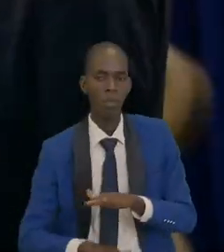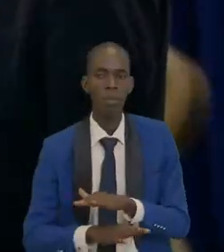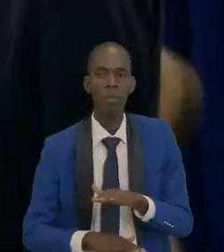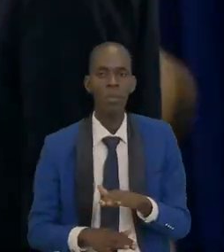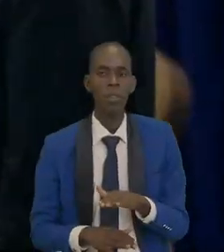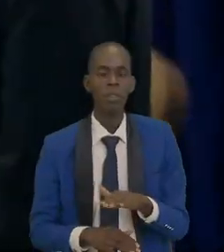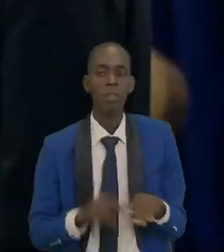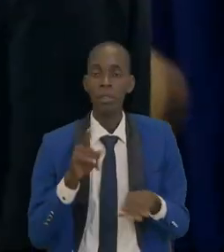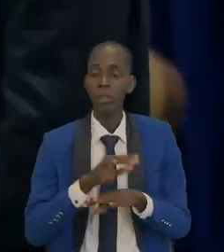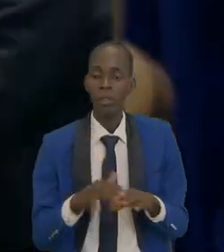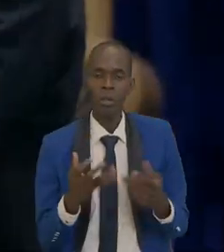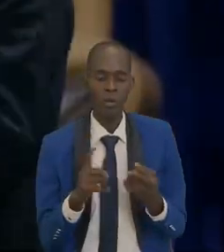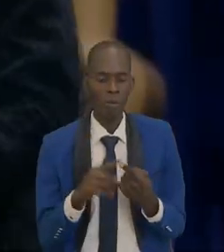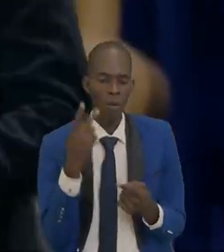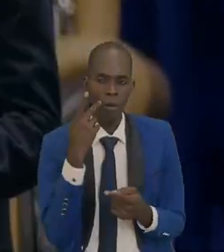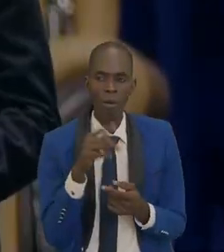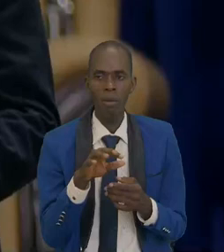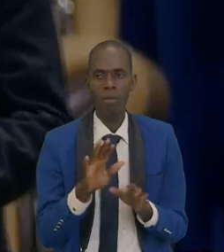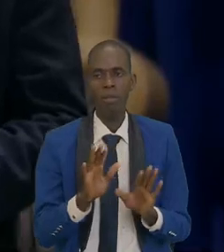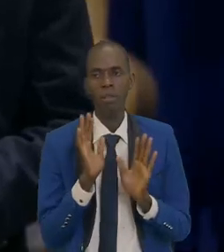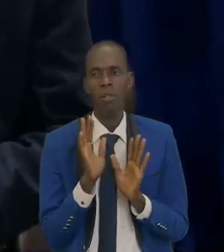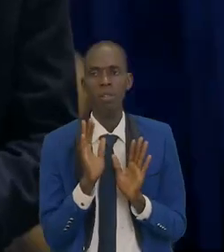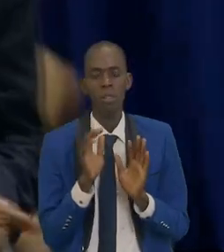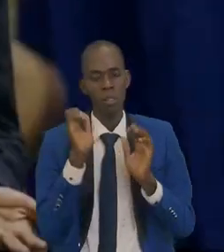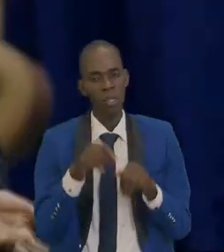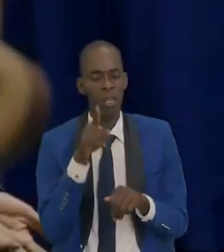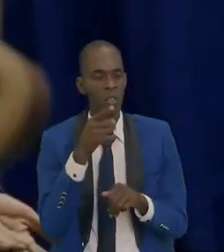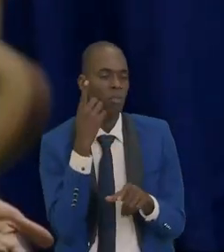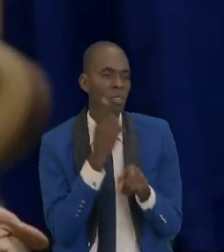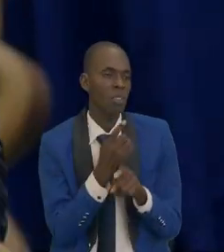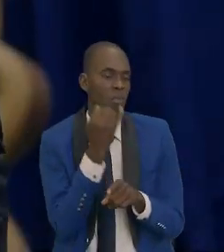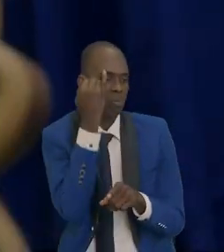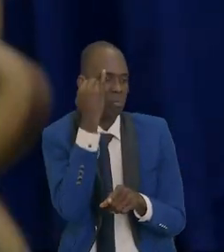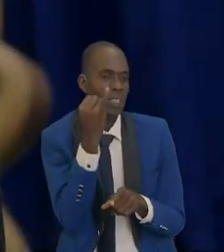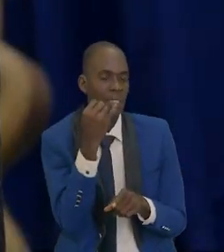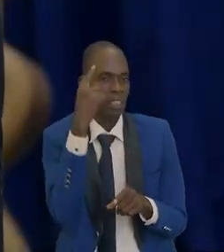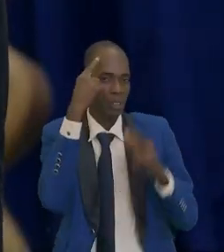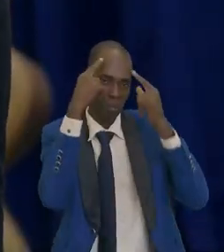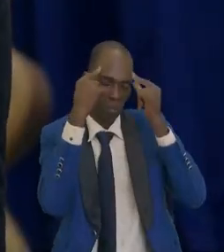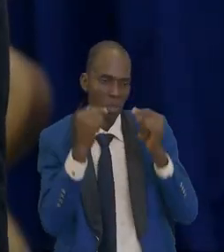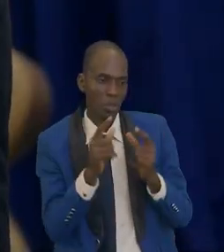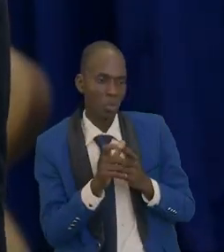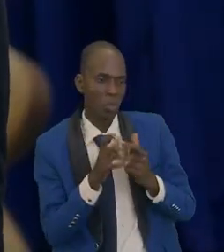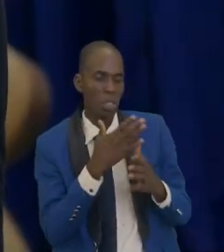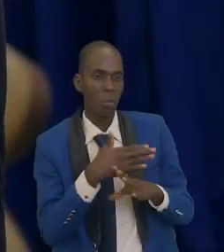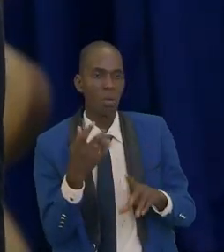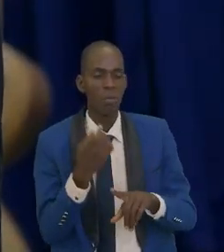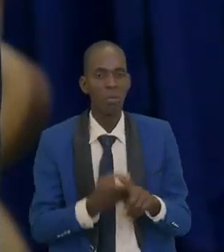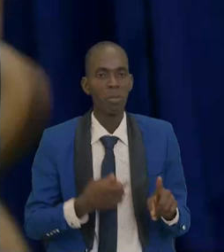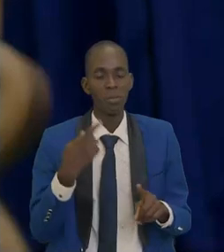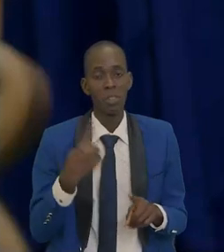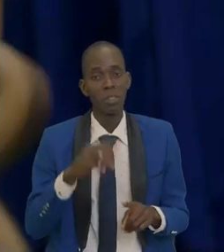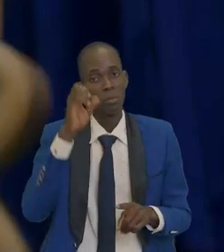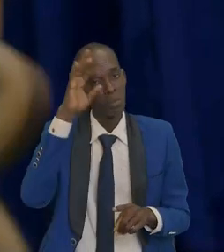Il ne veut pas trouver la crainte, la peur. Est-ce que vous pouvez imaginer Moïse qui fuit les magiciens à cause de la